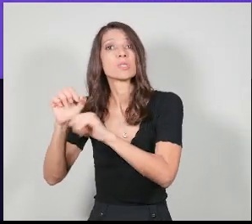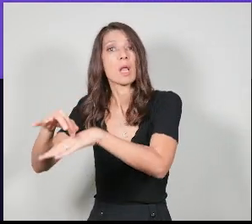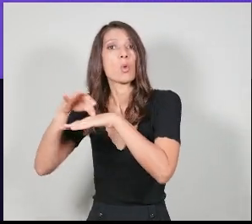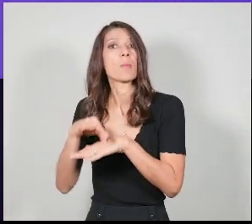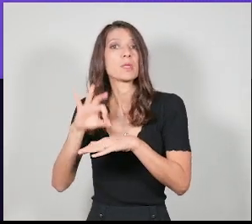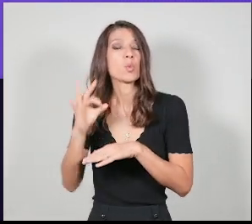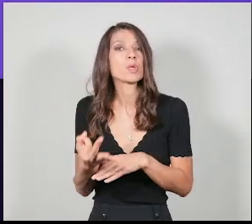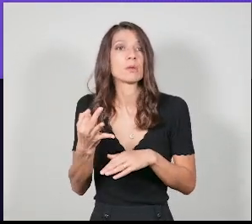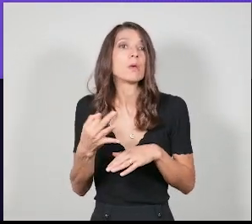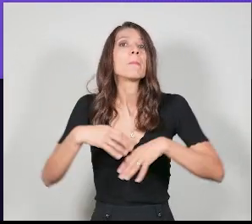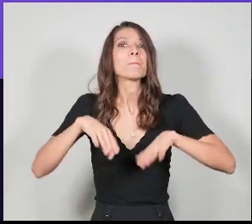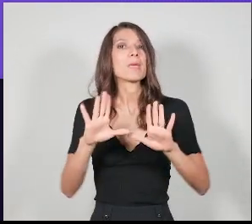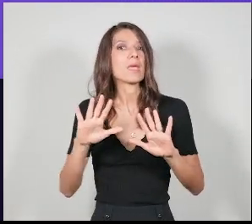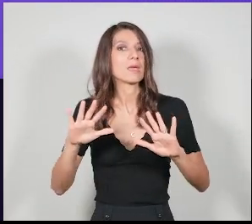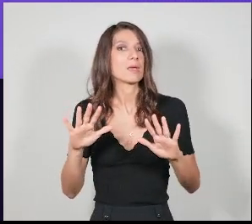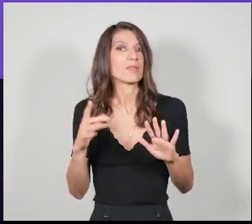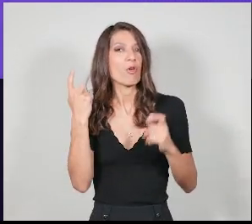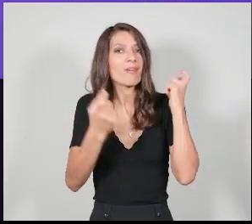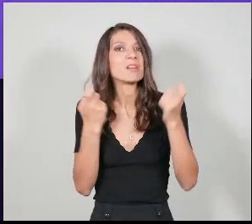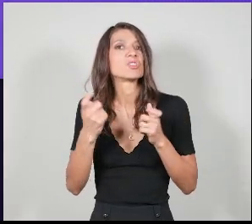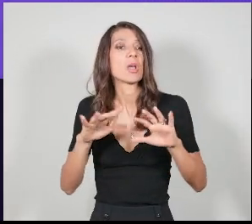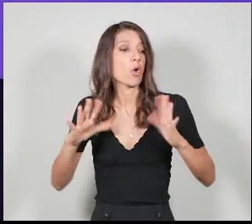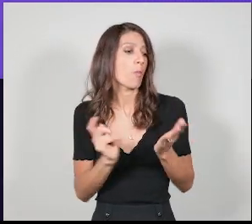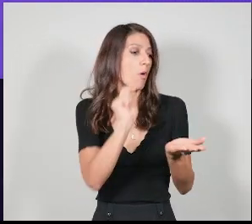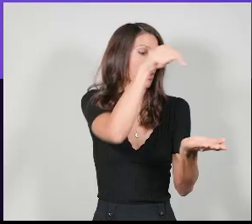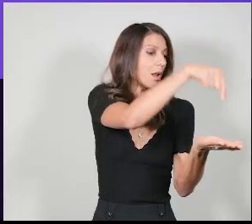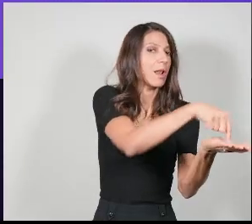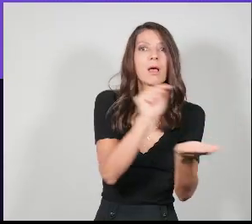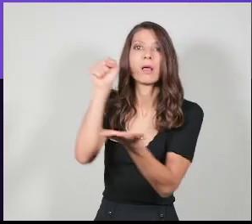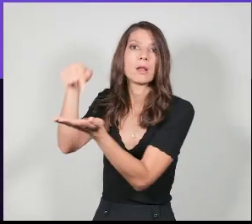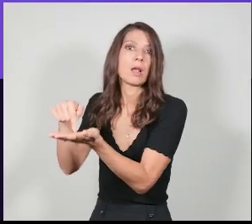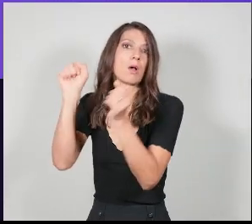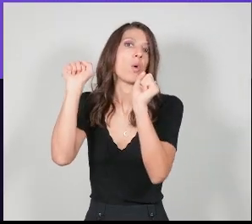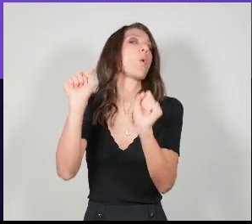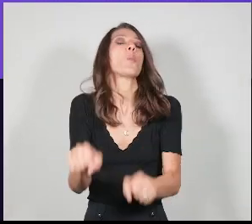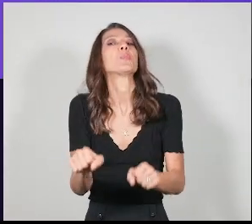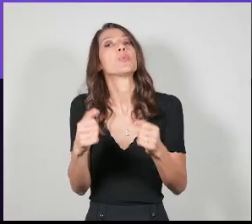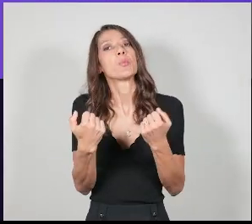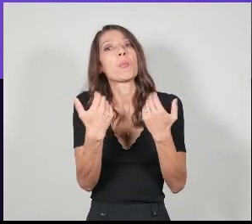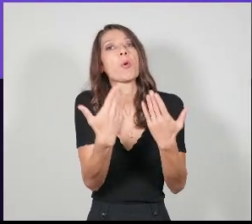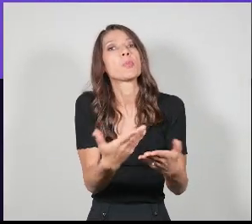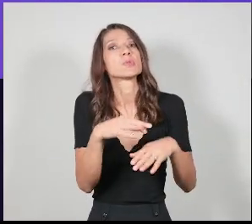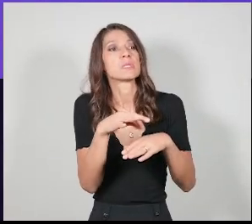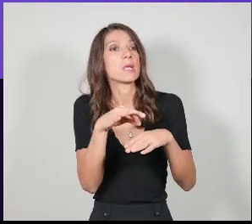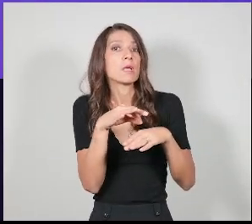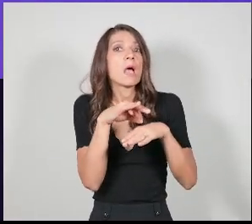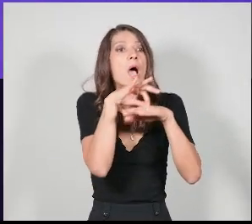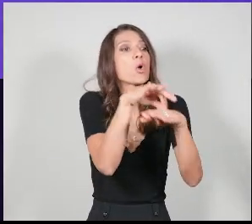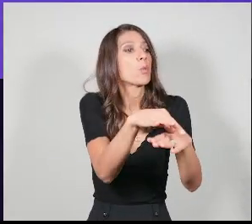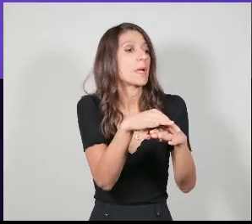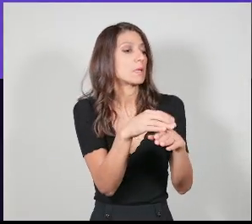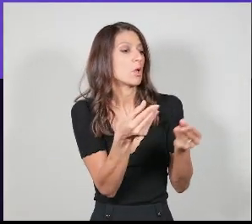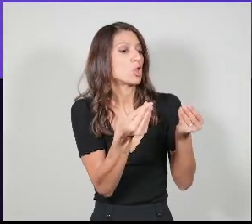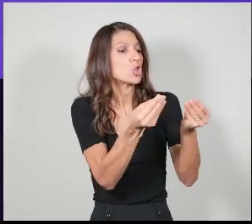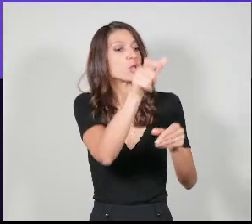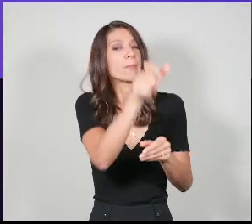qu'on fait pour que dans chaque lieu, on puisse effectivement être chez soi, être dans un domicile avec